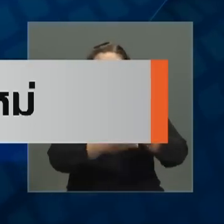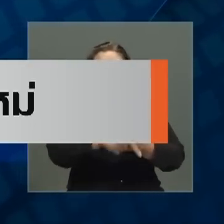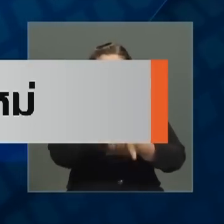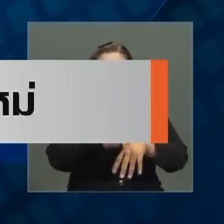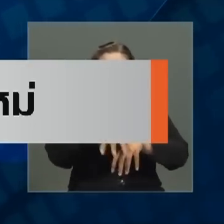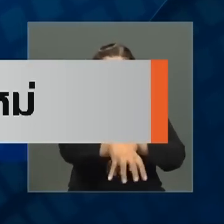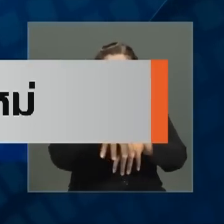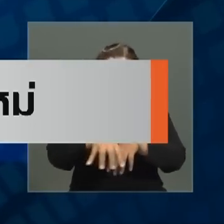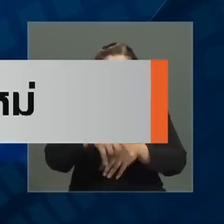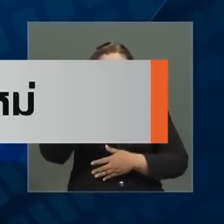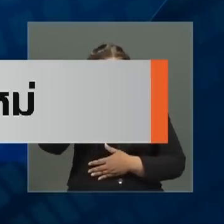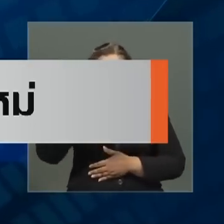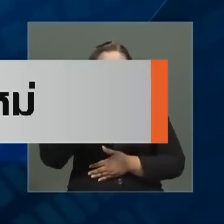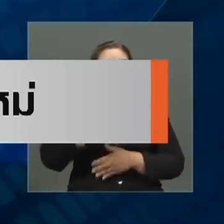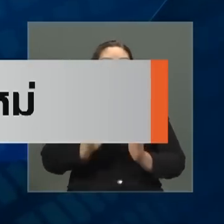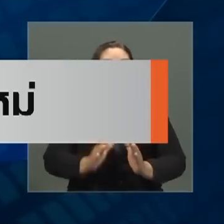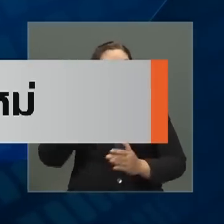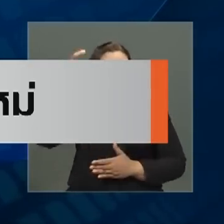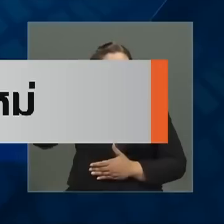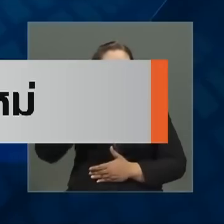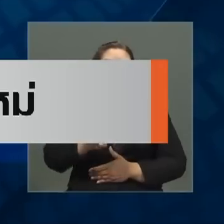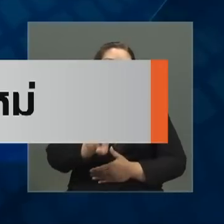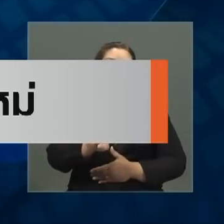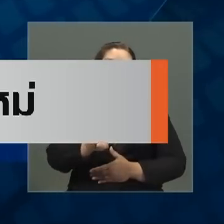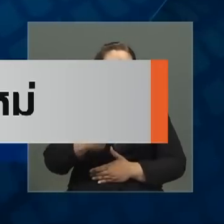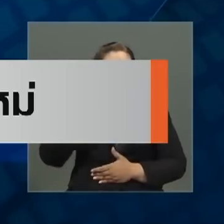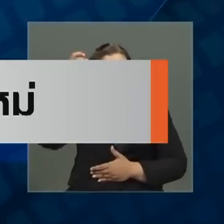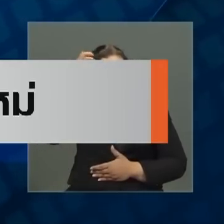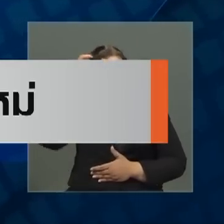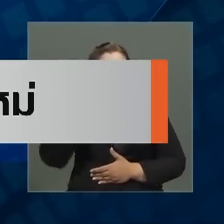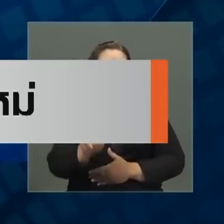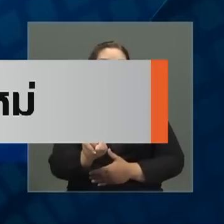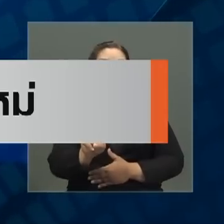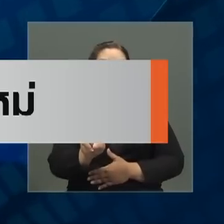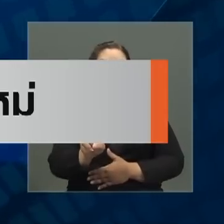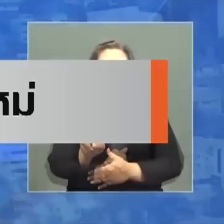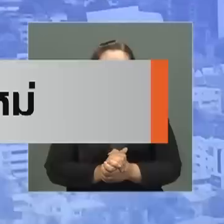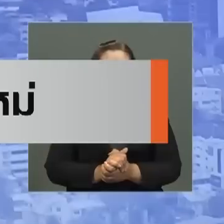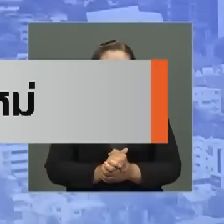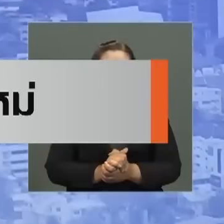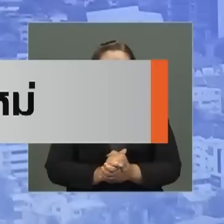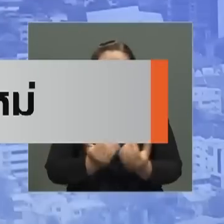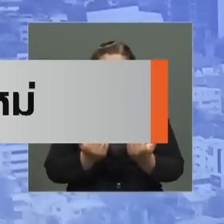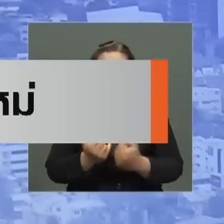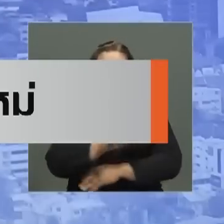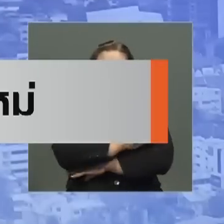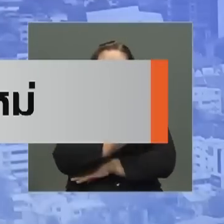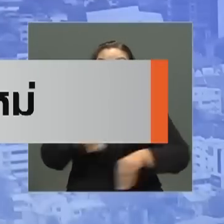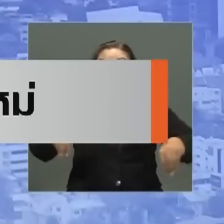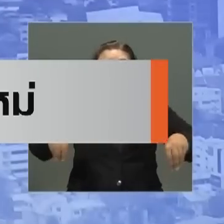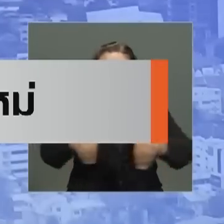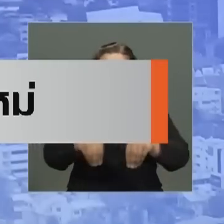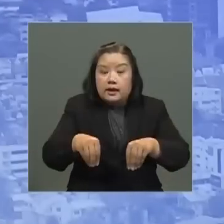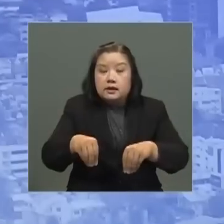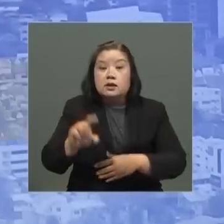พื้นฐานพฤติกรรมพื้นฐานงานคืองานของเรานี่แหละต้องการ 4 49ได้ดีที่สุดค่ะอีกไม่กี่วันก็จะเป็น